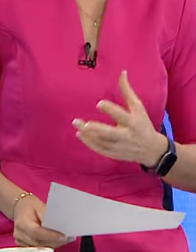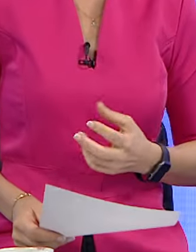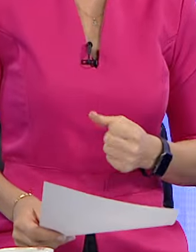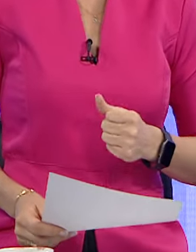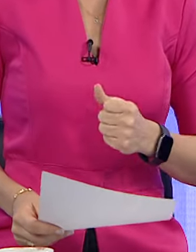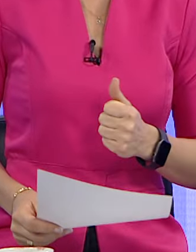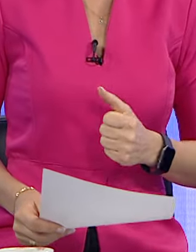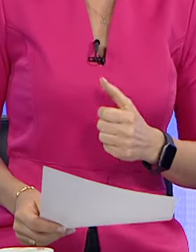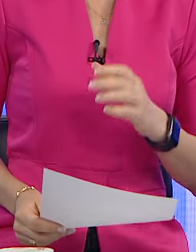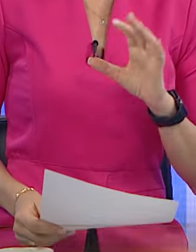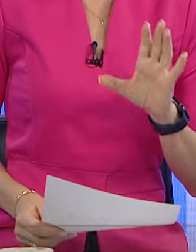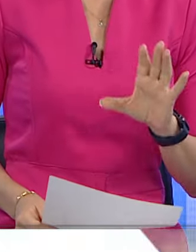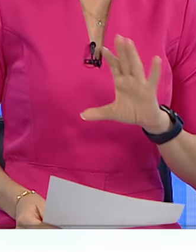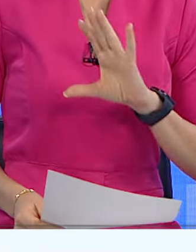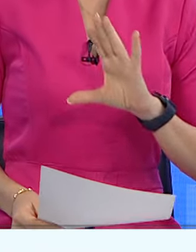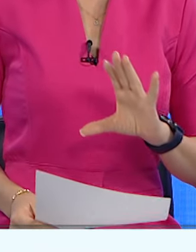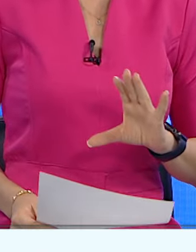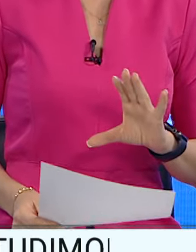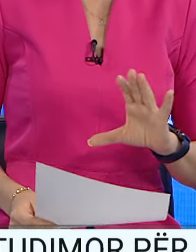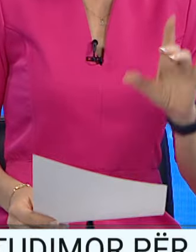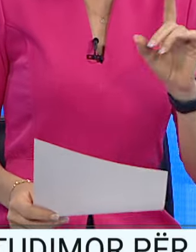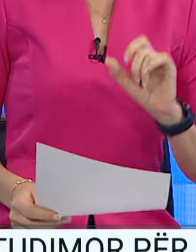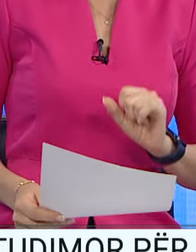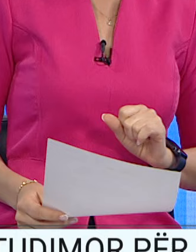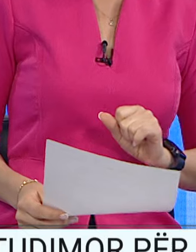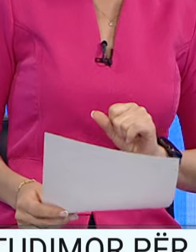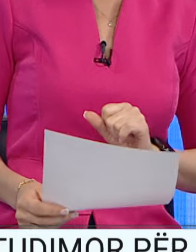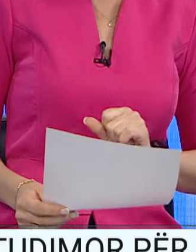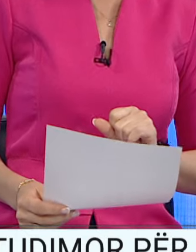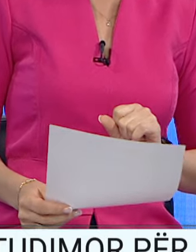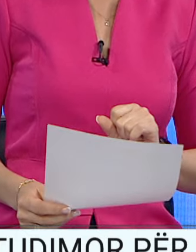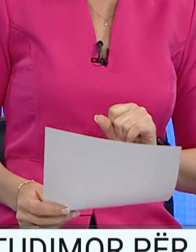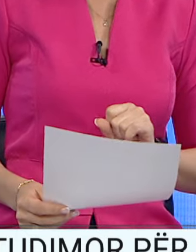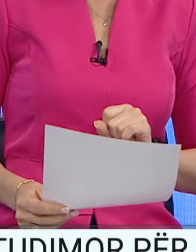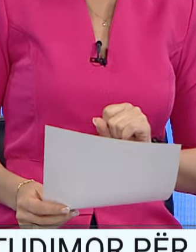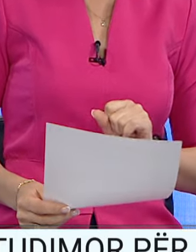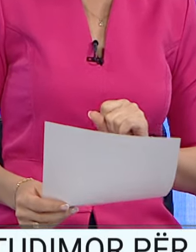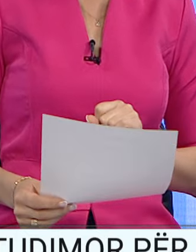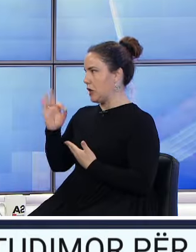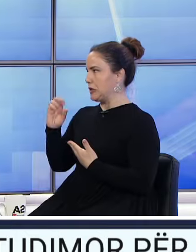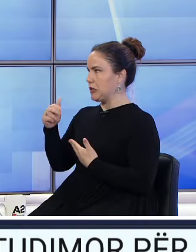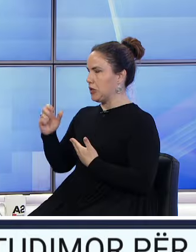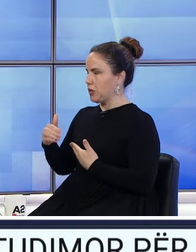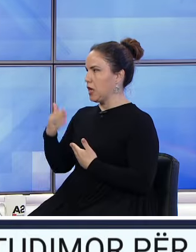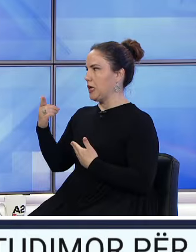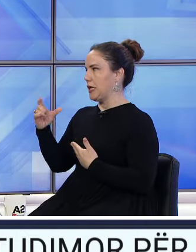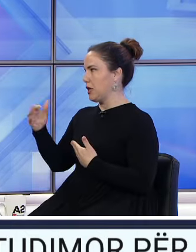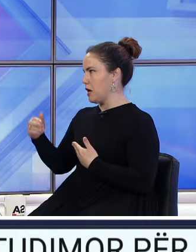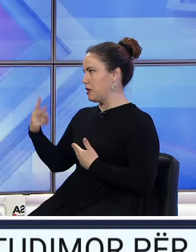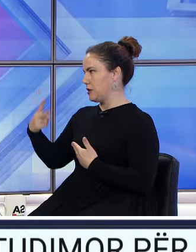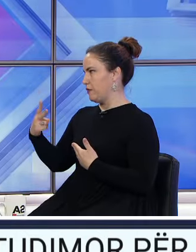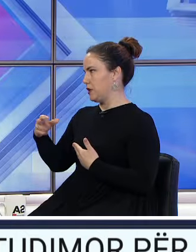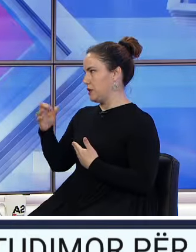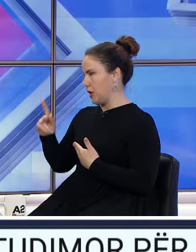infrastrukturë pikërisht këta interpret të cilët duhet thënë janë të pakët në Shqipëri. Kështu që ne do të kemi sot zonjën Drita Rira, zëvendës dekane të Fakultetit të Gjuhëve